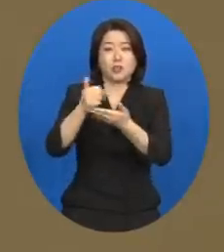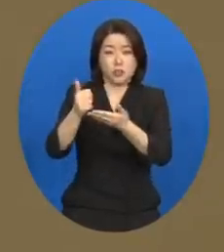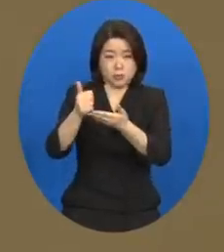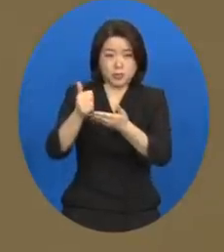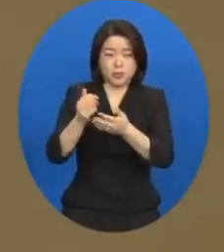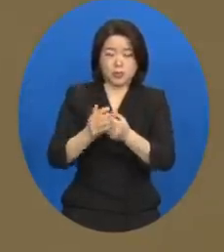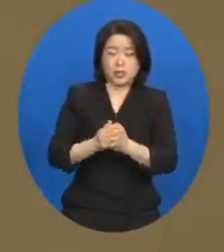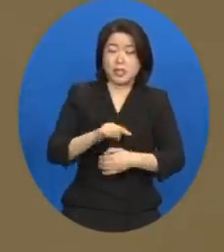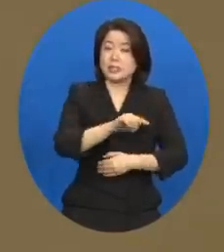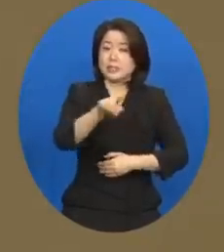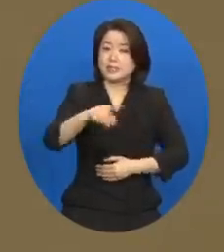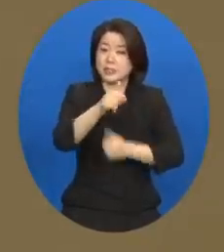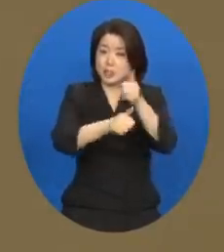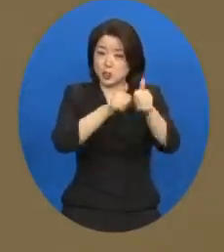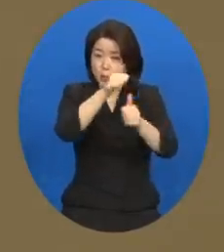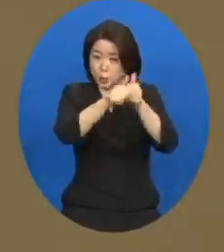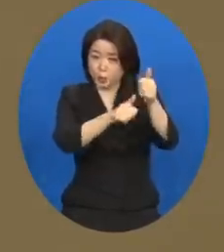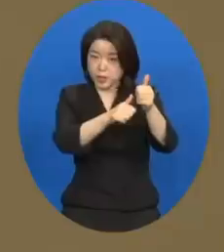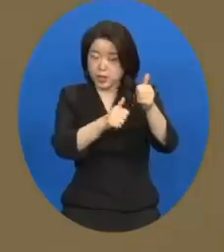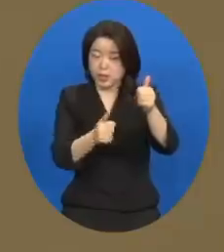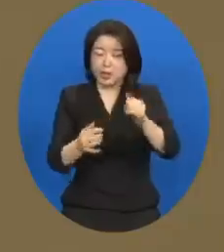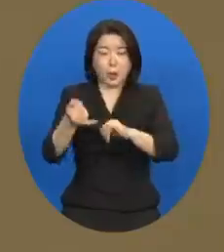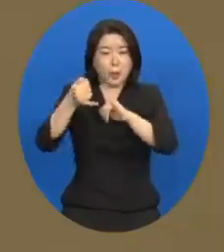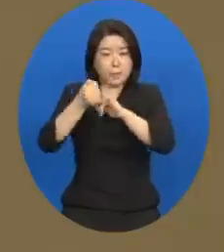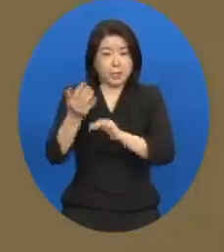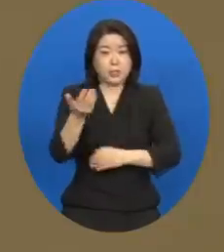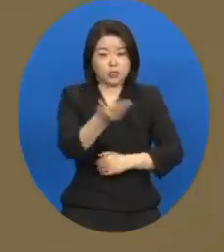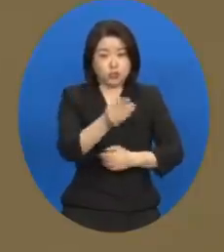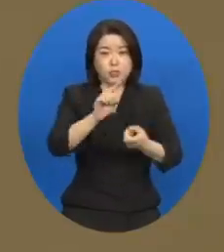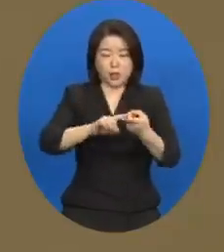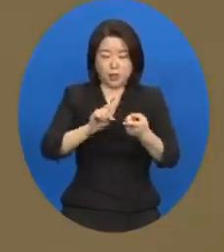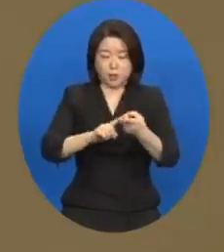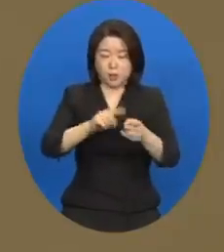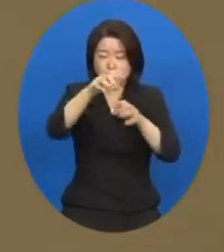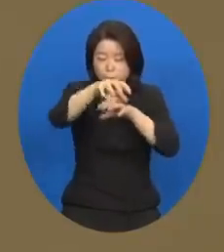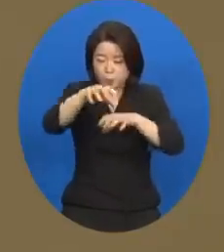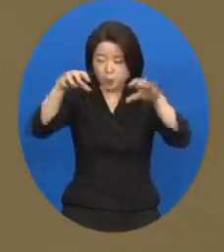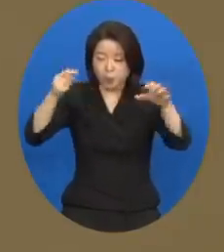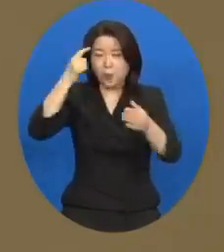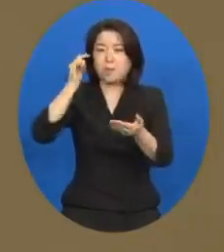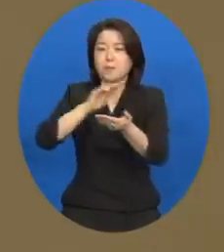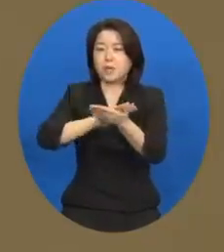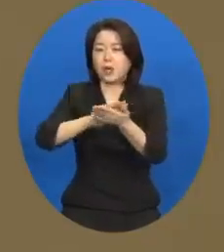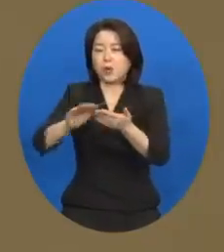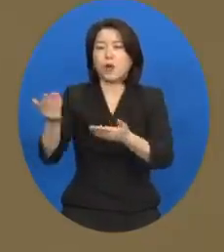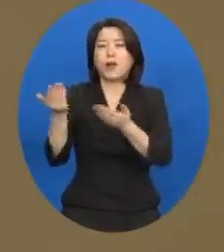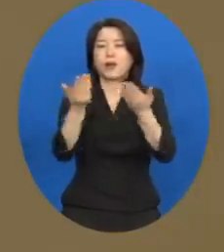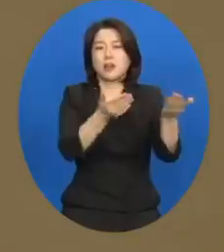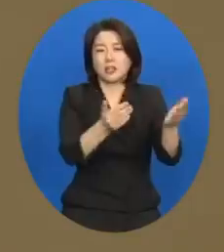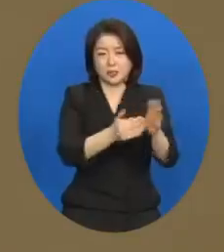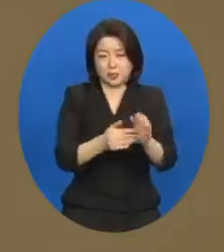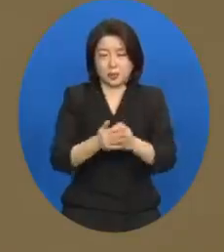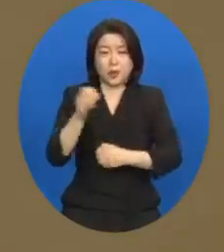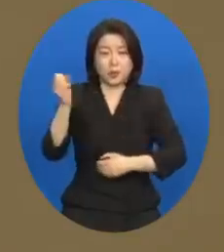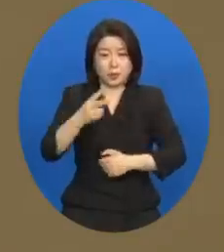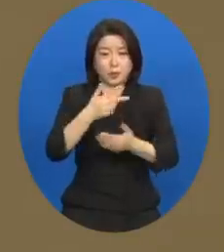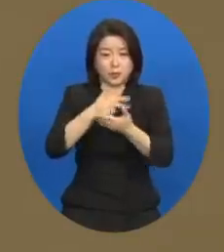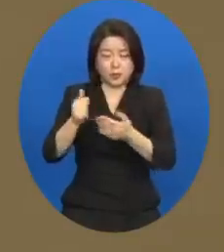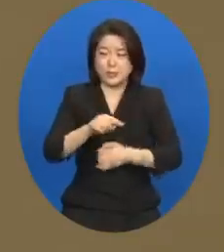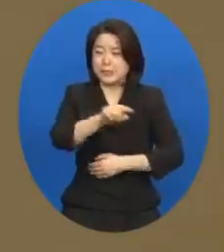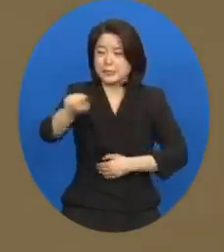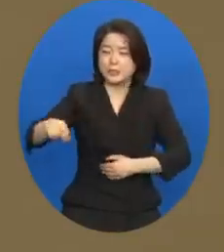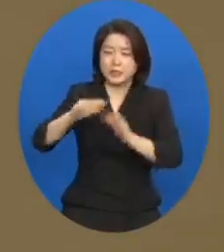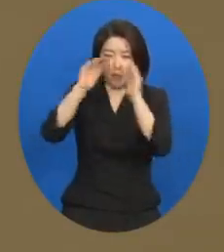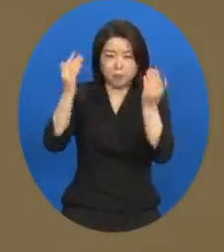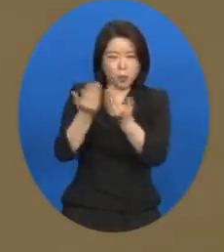주님께서는 그들의 조상에게 맹세하신 대로 사방에 평화를 주셨다. 또한 주님께서는 그들의